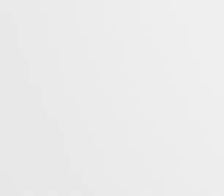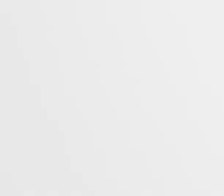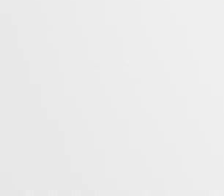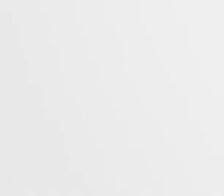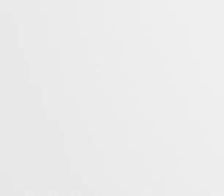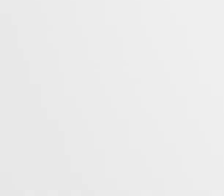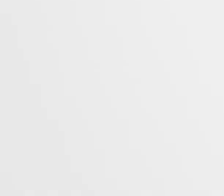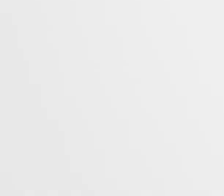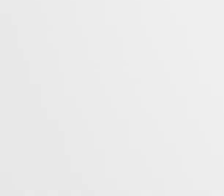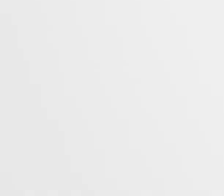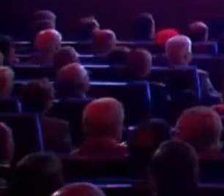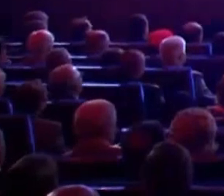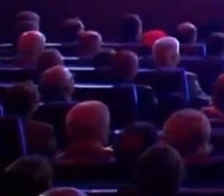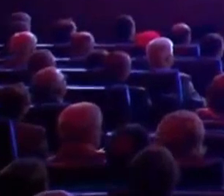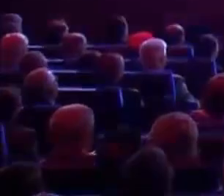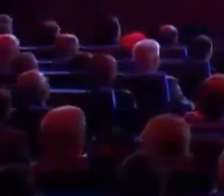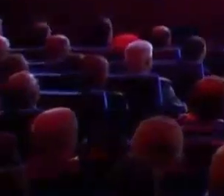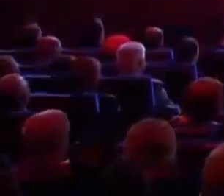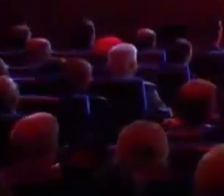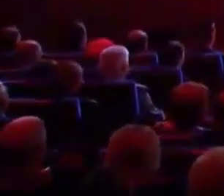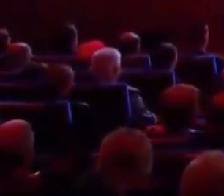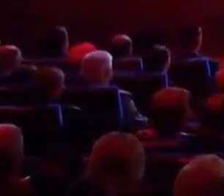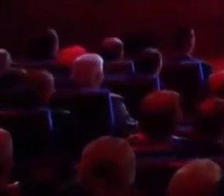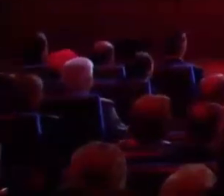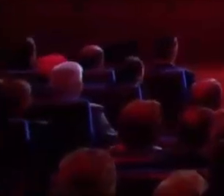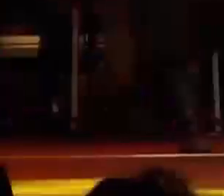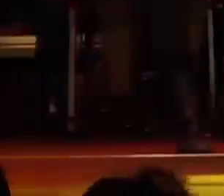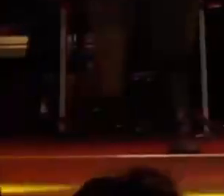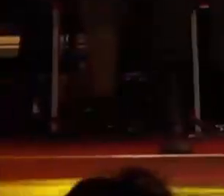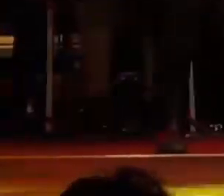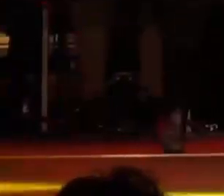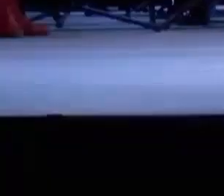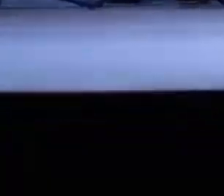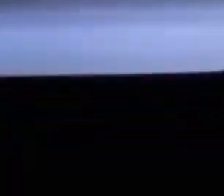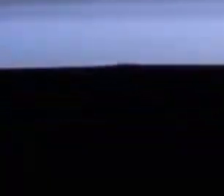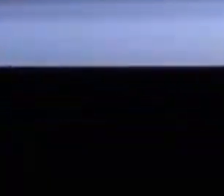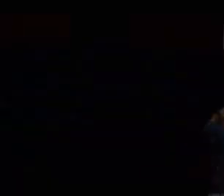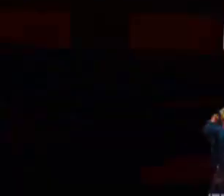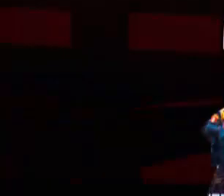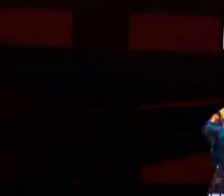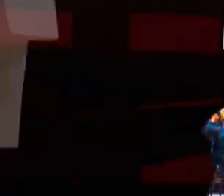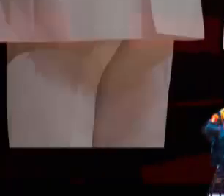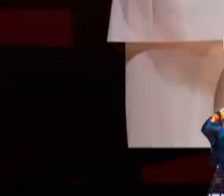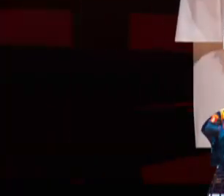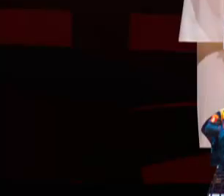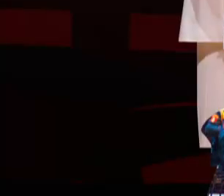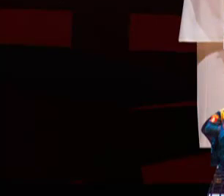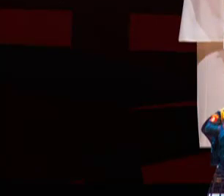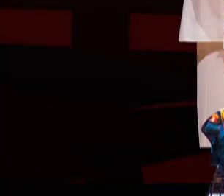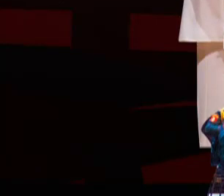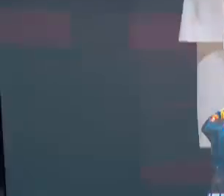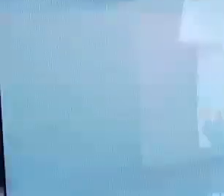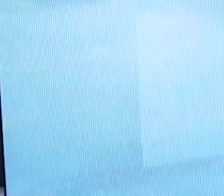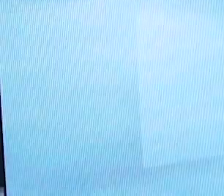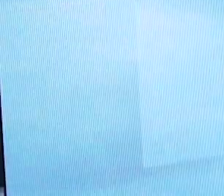התחזית בחסות. מקהלת הצבא האדום המקורית על שם אלכסנדרו מגיעה להופעות בישראל. דעה לך את הגבעתרו.